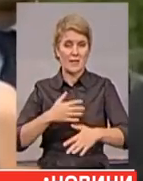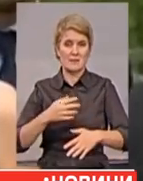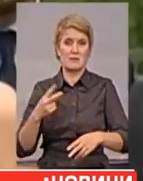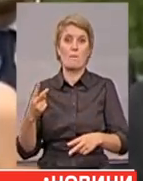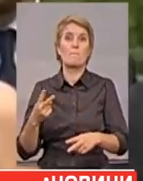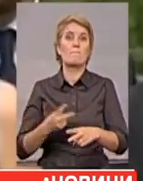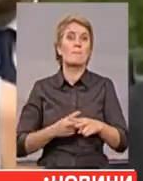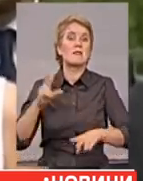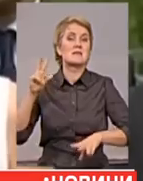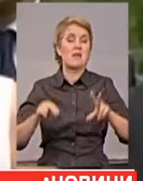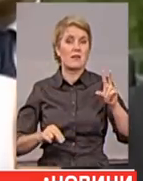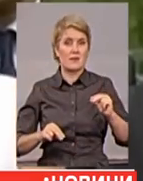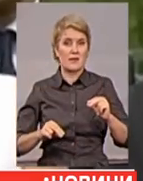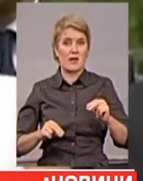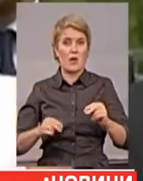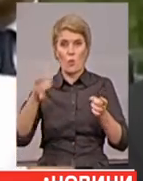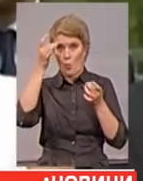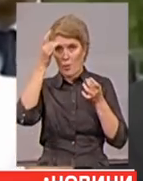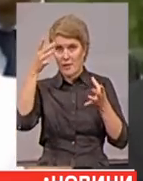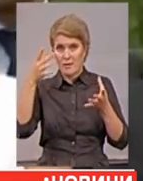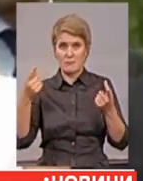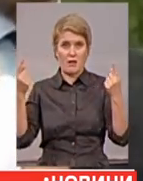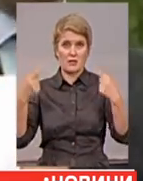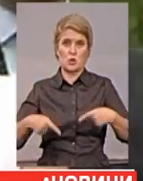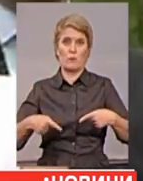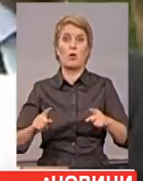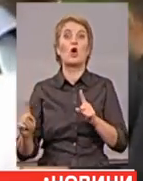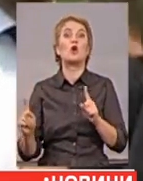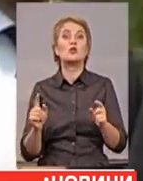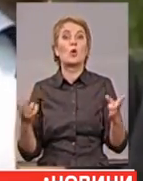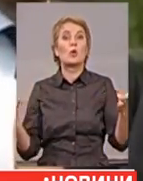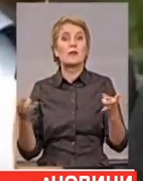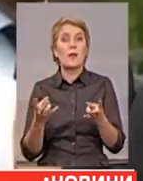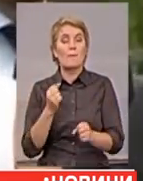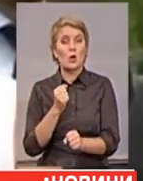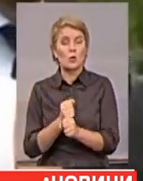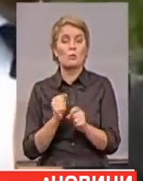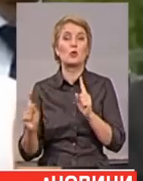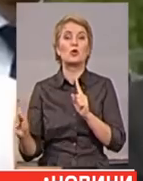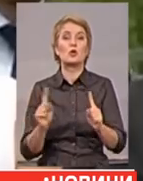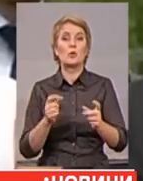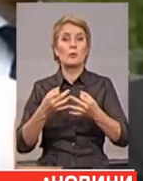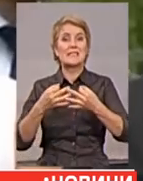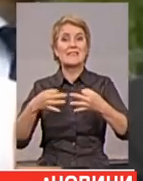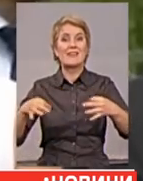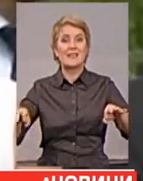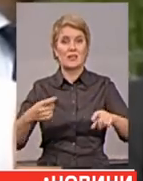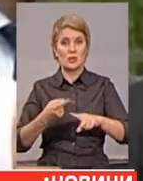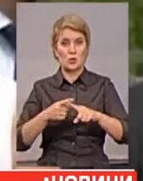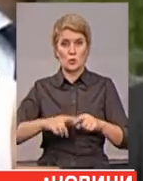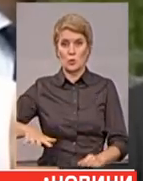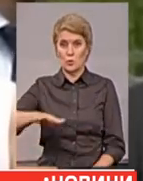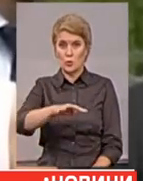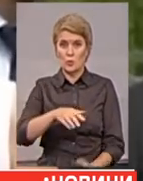безнадія, гуманітарна катастрофа. І що ж треба робити для того, щоб звільнити цю територію